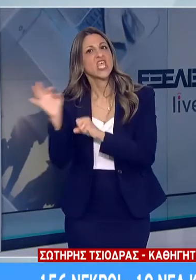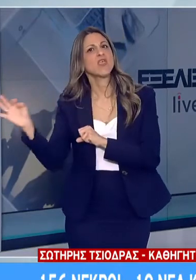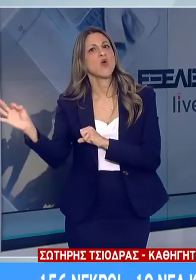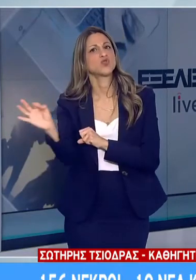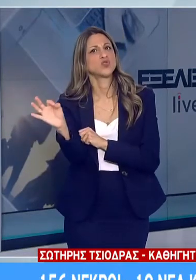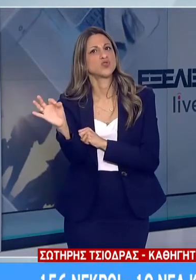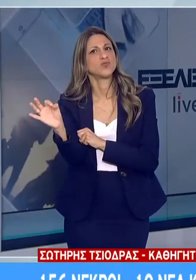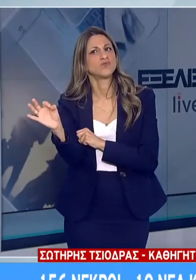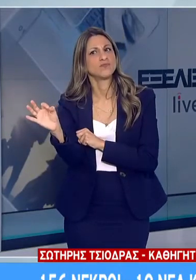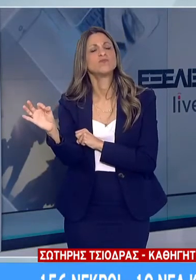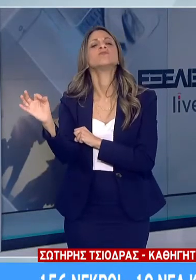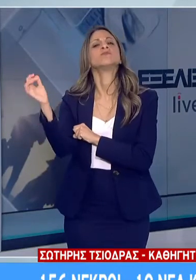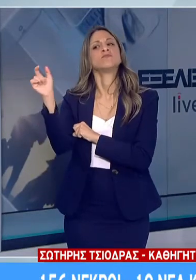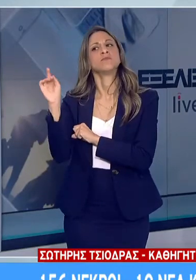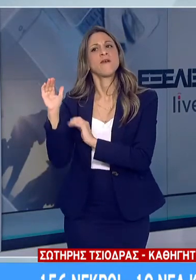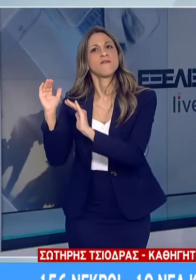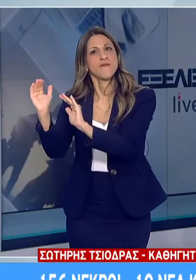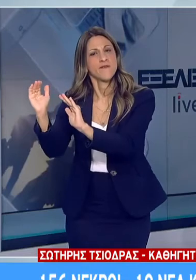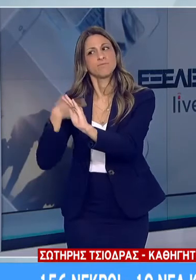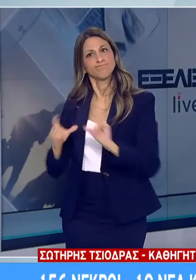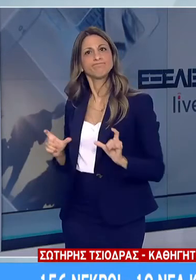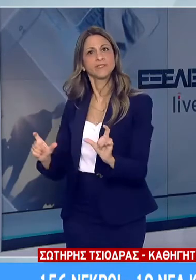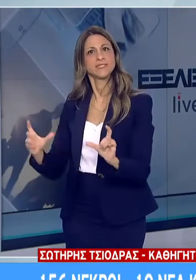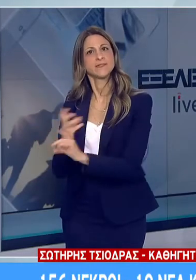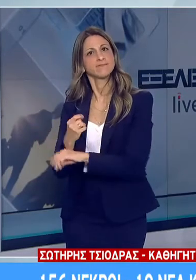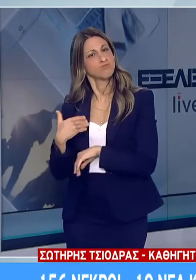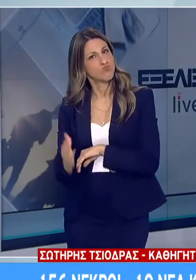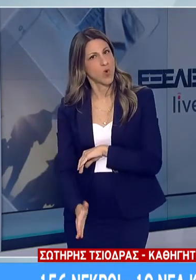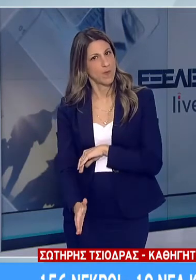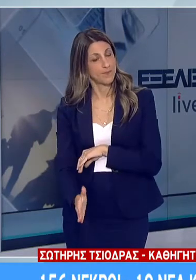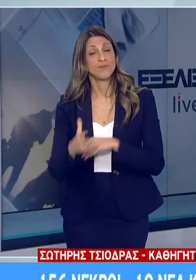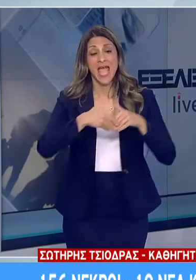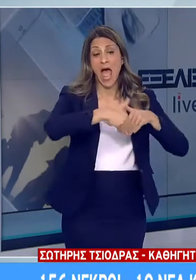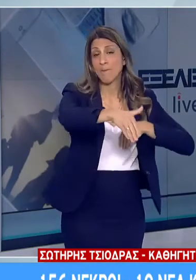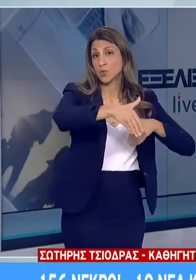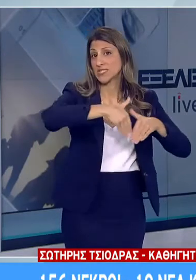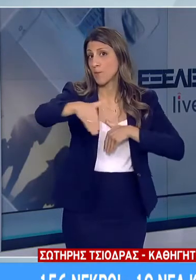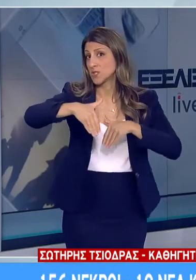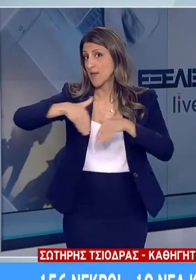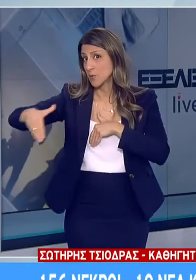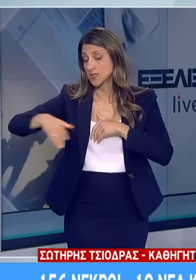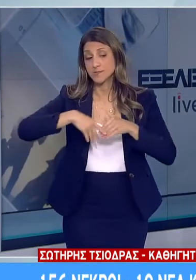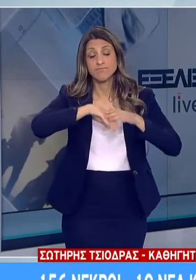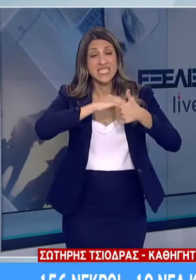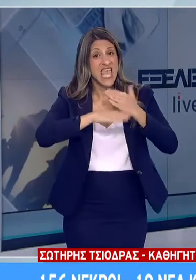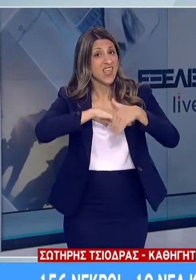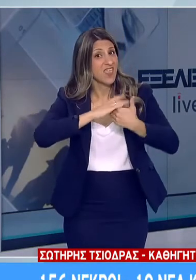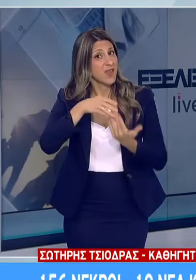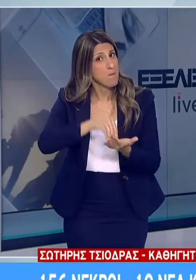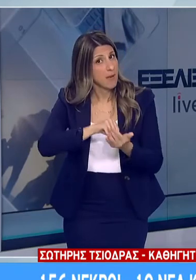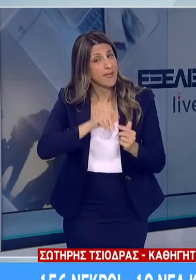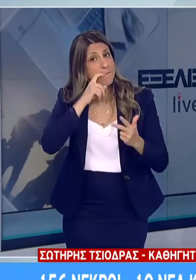ίδιο τρόπο, εμείς να τον κρατούμε σε έλεγχο. Αυτή τη στιγμή τα μέτρα υγιεινής και απόστασης έχουν τον κύριο λόγο. Πρέπει να συνεχίσουμε σαν